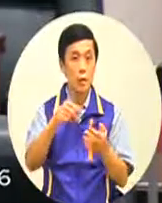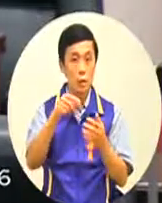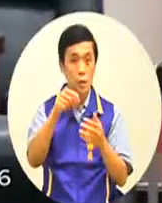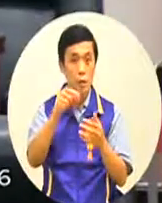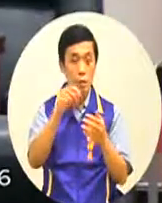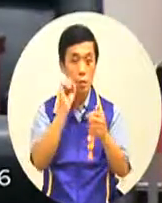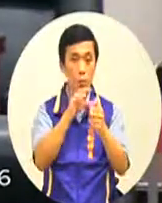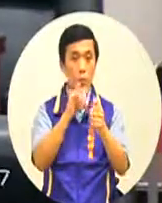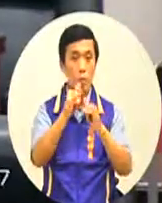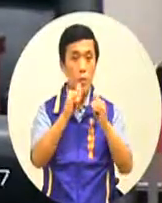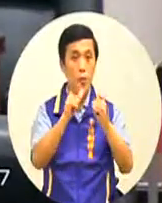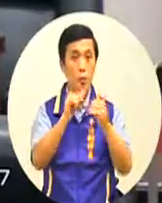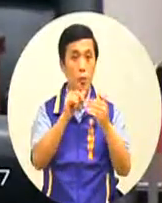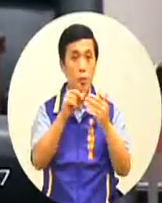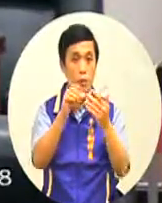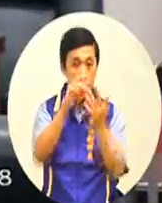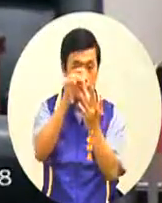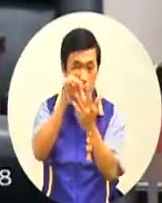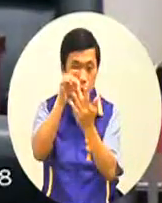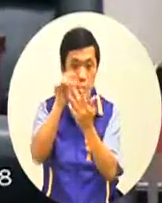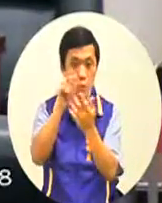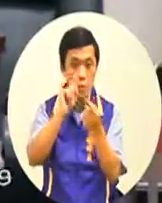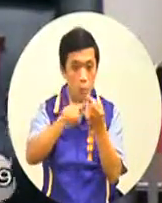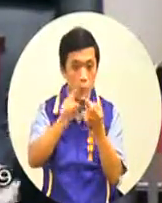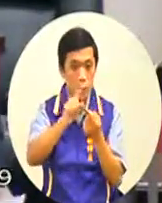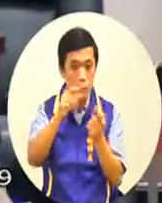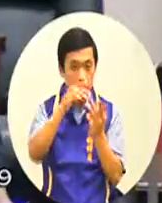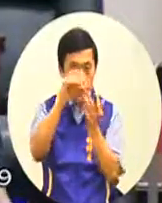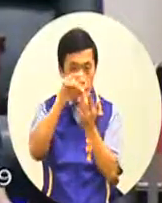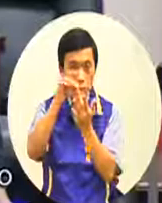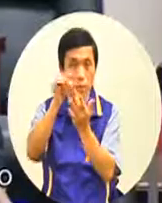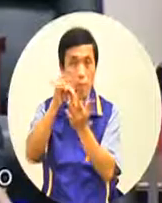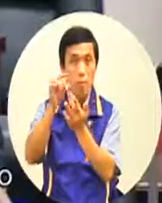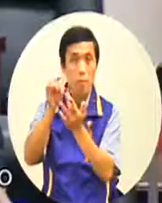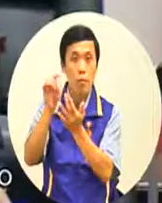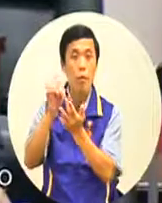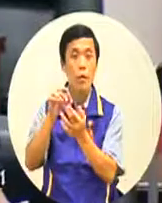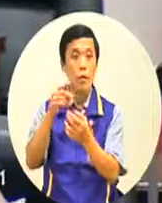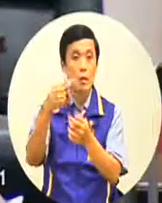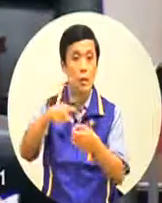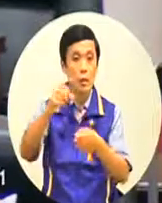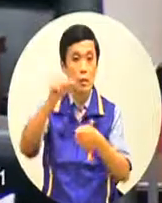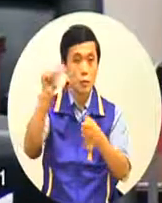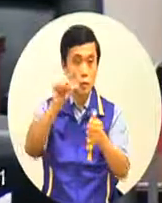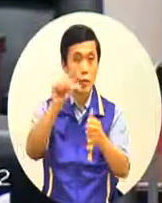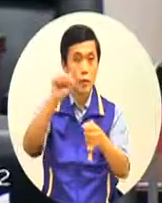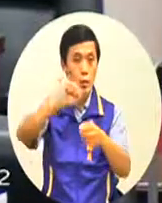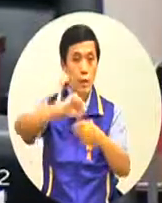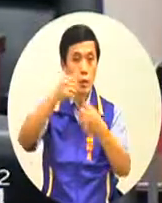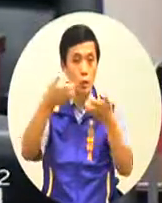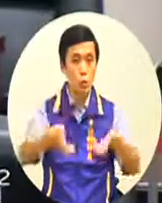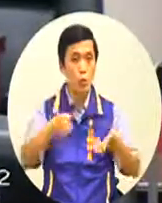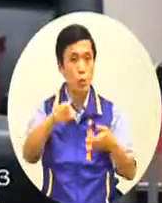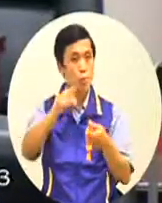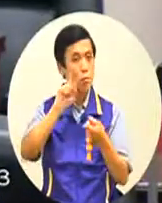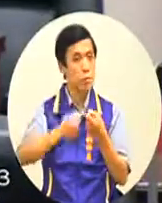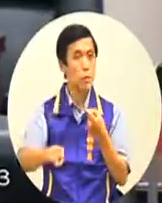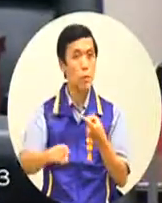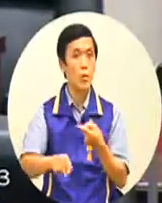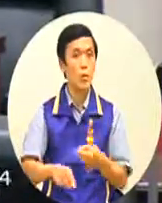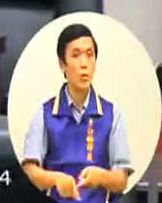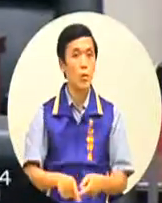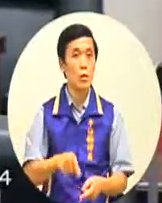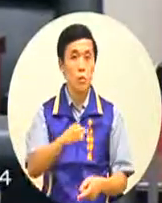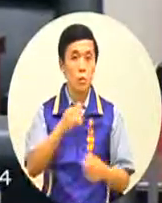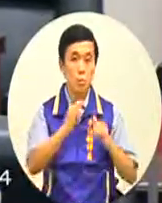吼，搁甲鸡蛋里挑骨头。搁减，搁个加重落，这是不对的嘛？这人煞会